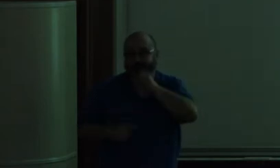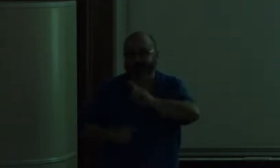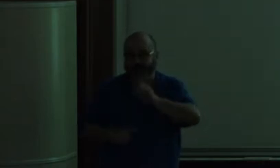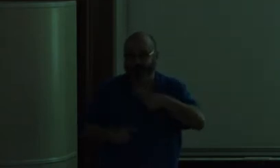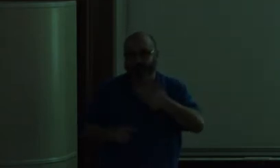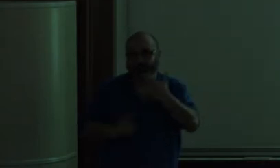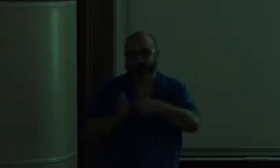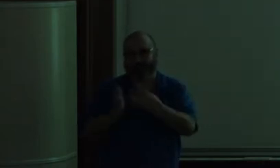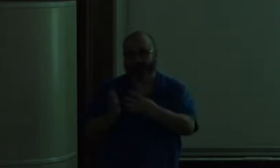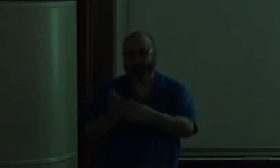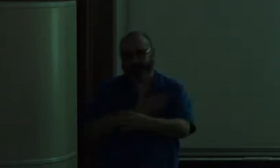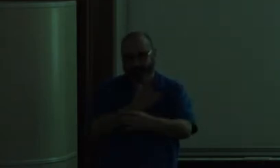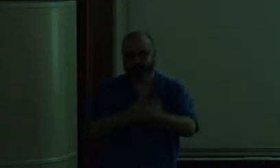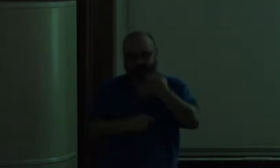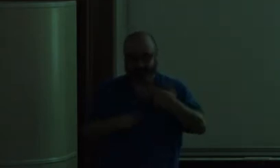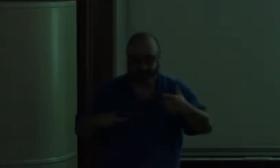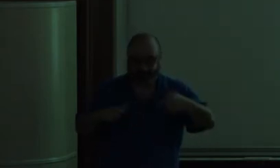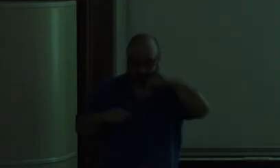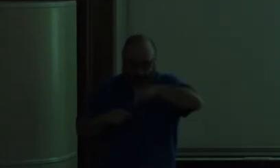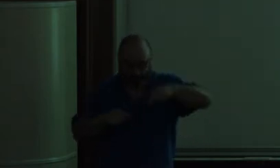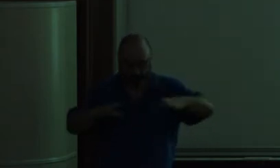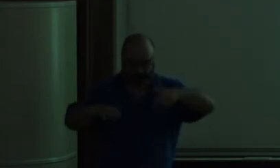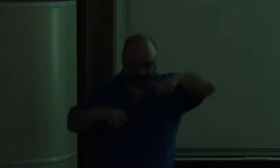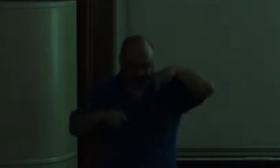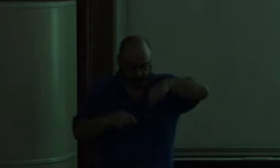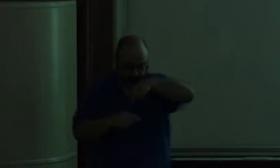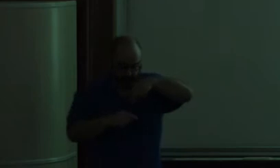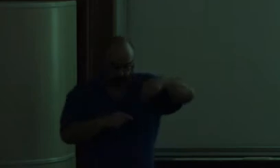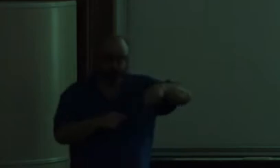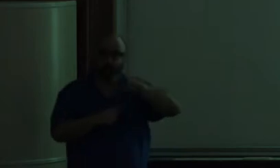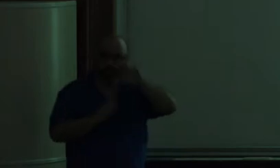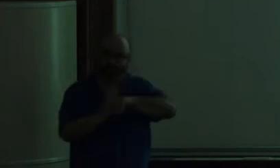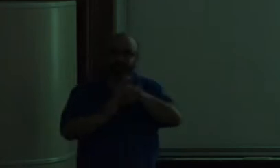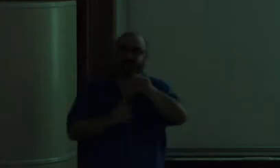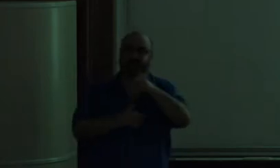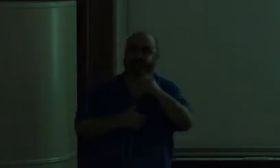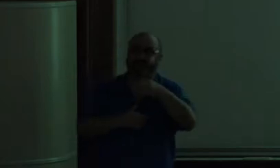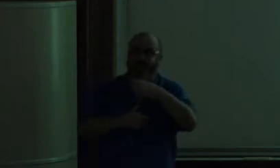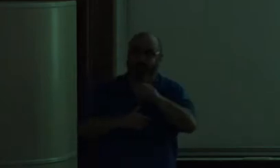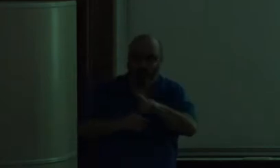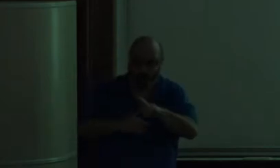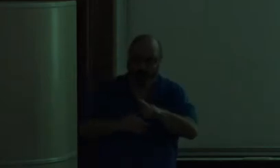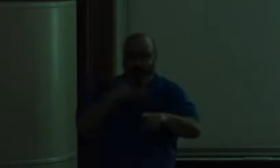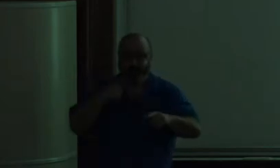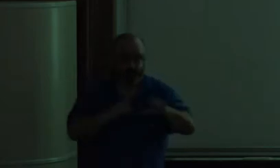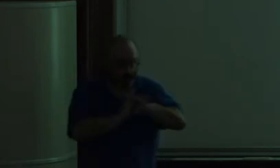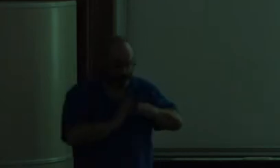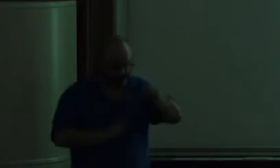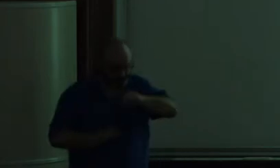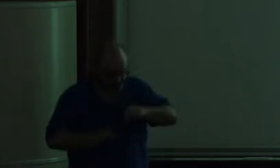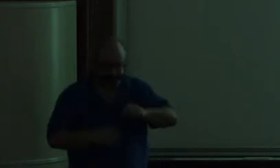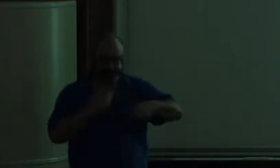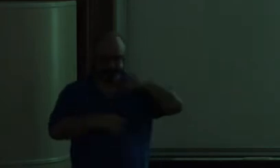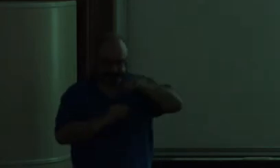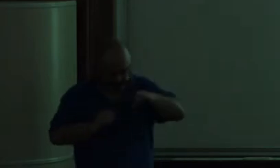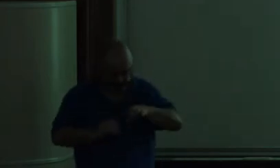ça, 2.4, c'est pas si vieux, mais quand on avait les petites cartes à trous, ou alors qu'on avait même l'assembleur, eh bien, au début, il fallait répéter du code encore et encore. Et un jour, il y